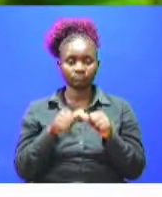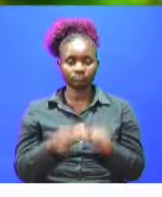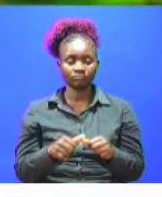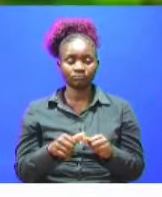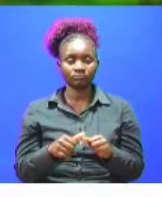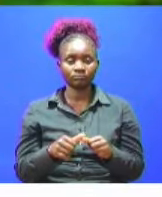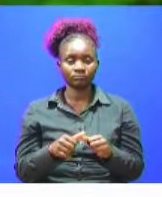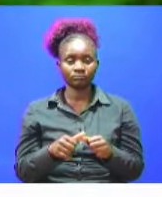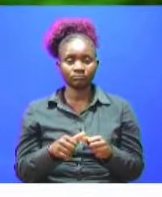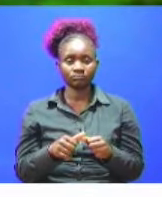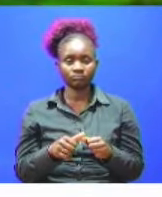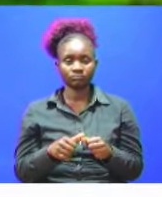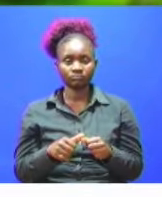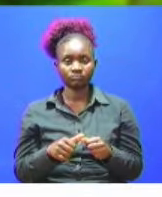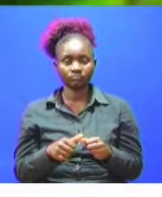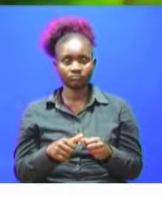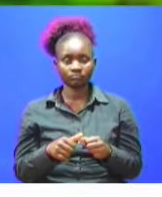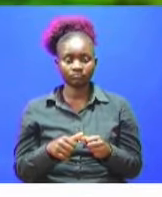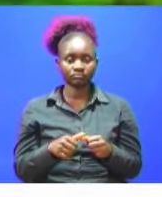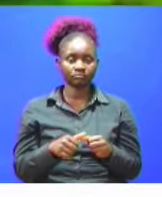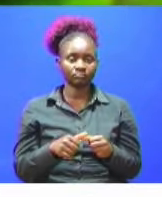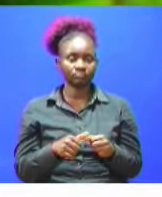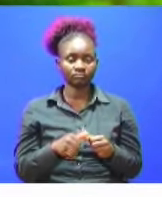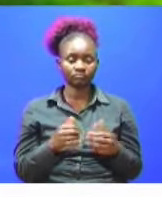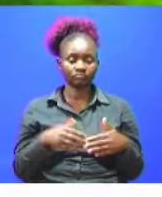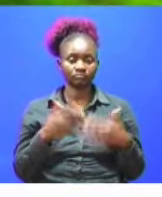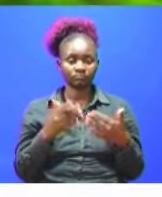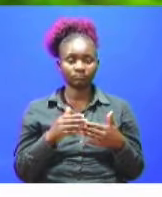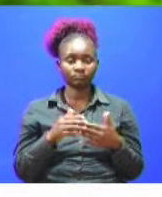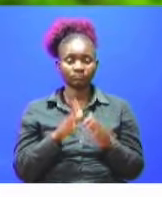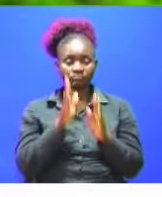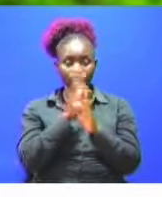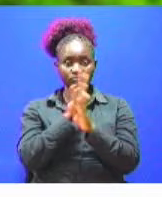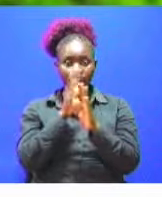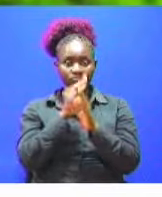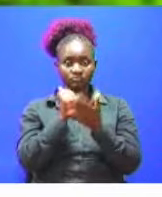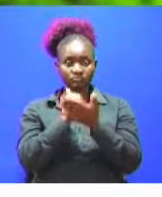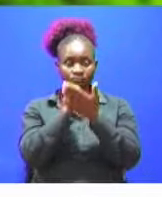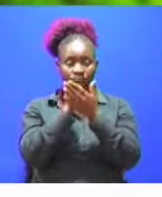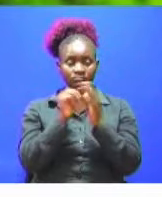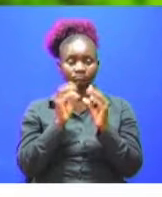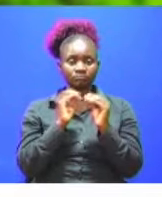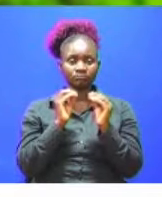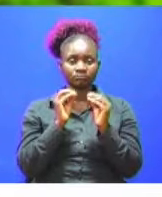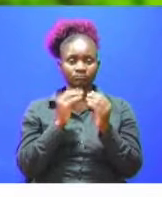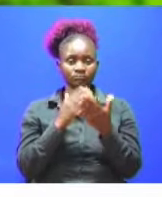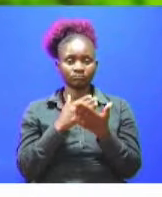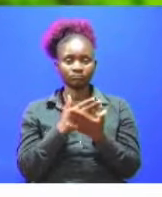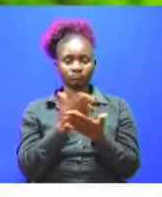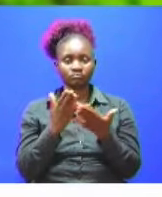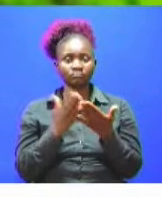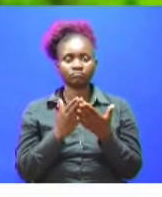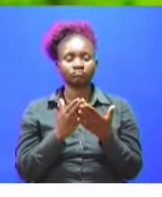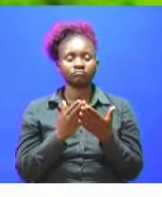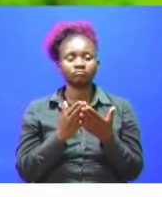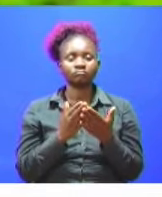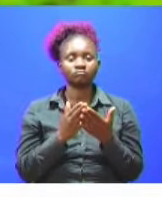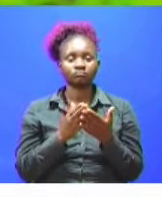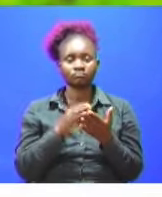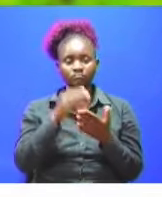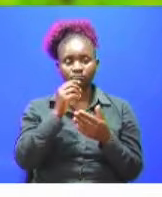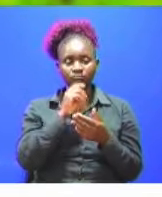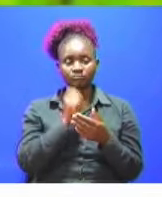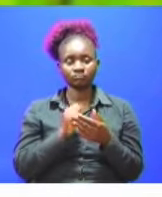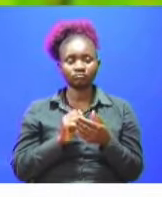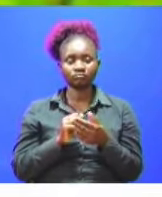uwe chinda, tiga we tokeze. Sababu ya karo kubisa, tura akonyo. Mwe tokeze, mwote ibia baga kabebi nyoro, mwote ibia